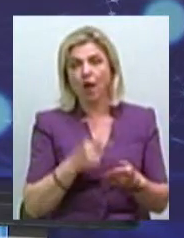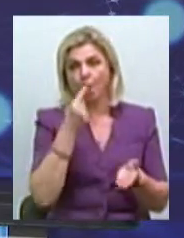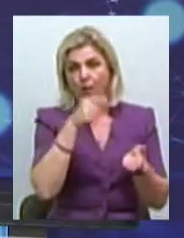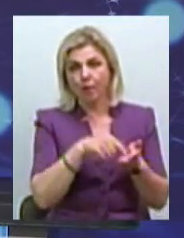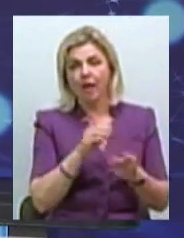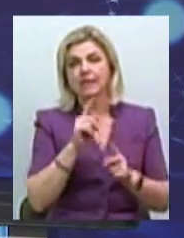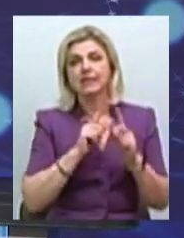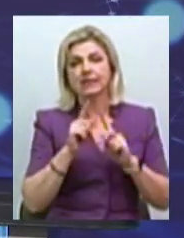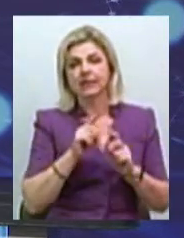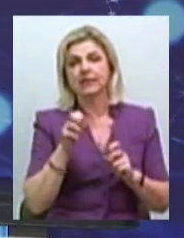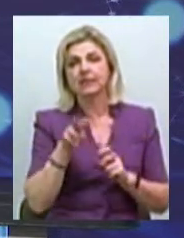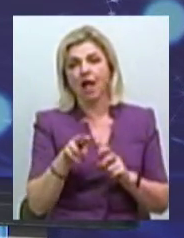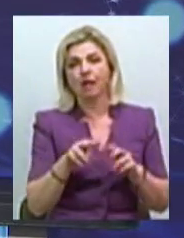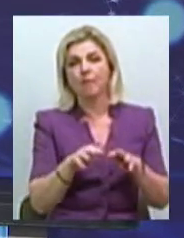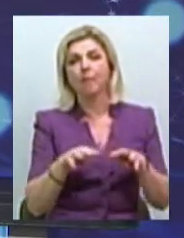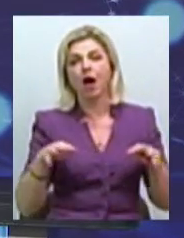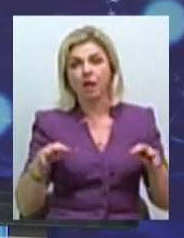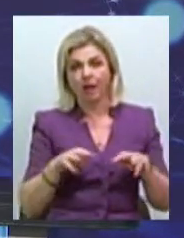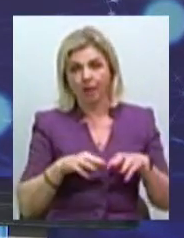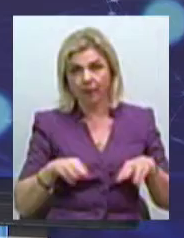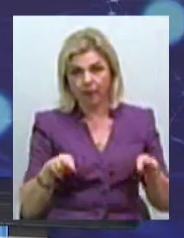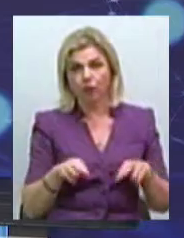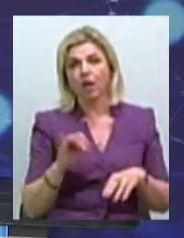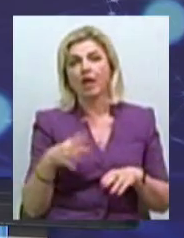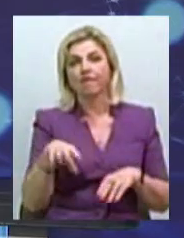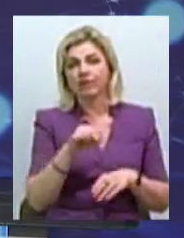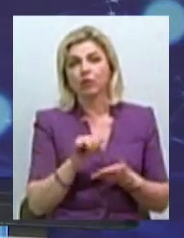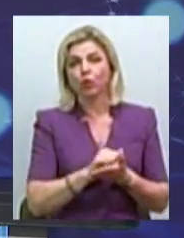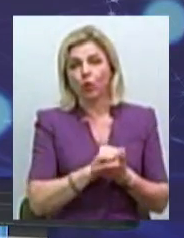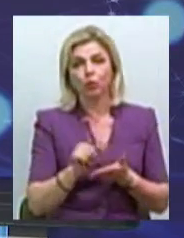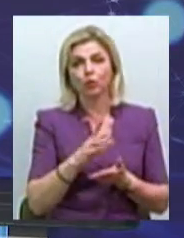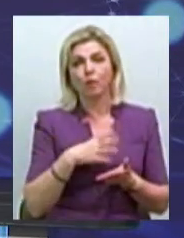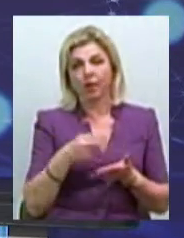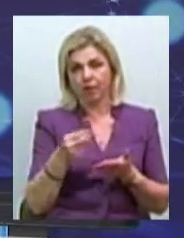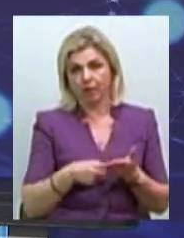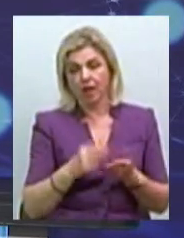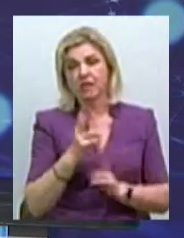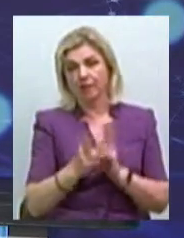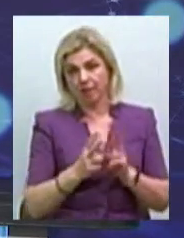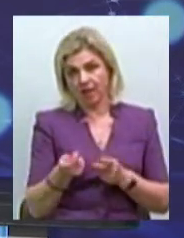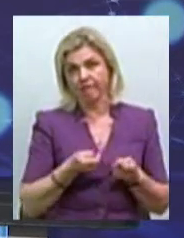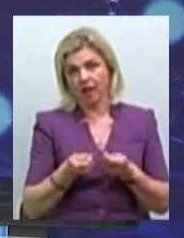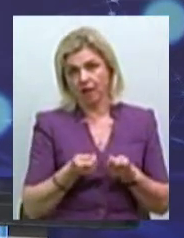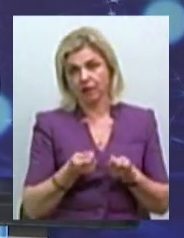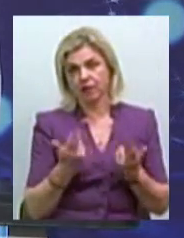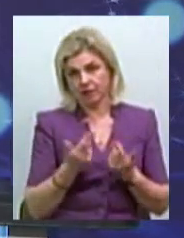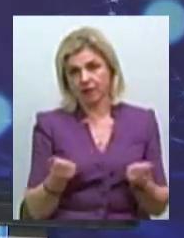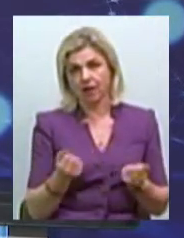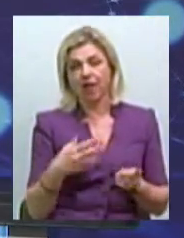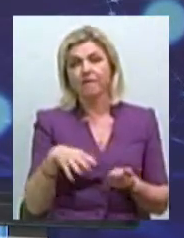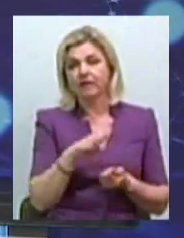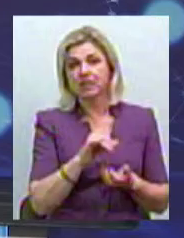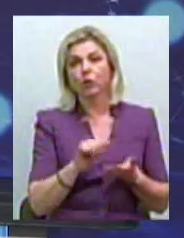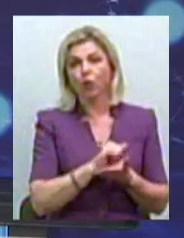зал, парламент. А всі документи, які були підписані... Тобто зміна влади? Зміна влади, так. А всі документи,